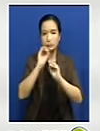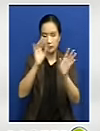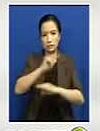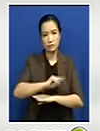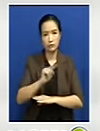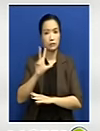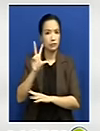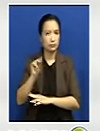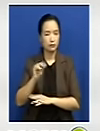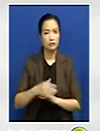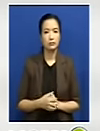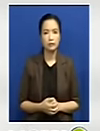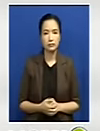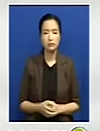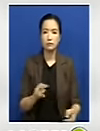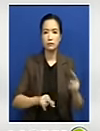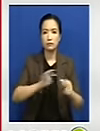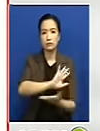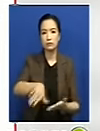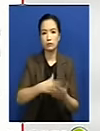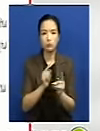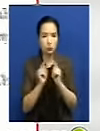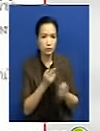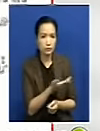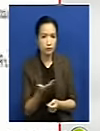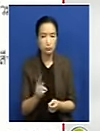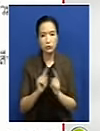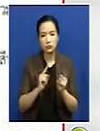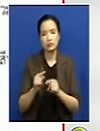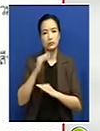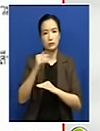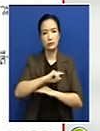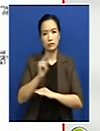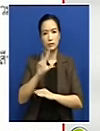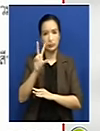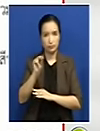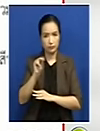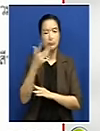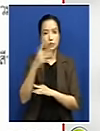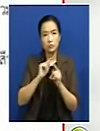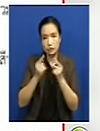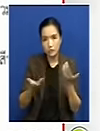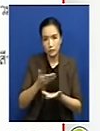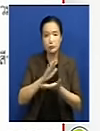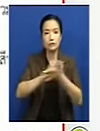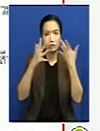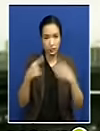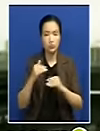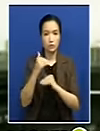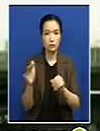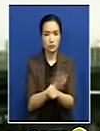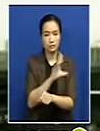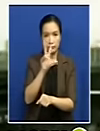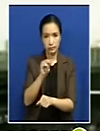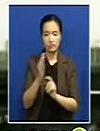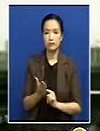วันครับ คือ ดำเนินการเนี่ยนะฮะดูแลทั้งหมดเจรจาทั้งหมด30วันและจากนั้นพอพูดคุยเจรจาได้30วัน